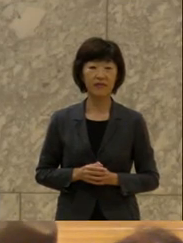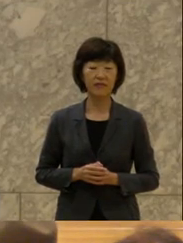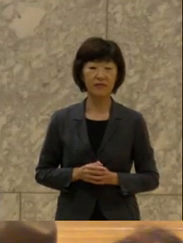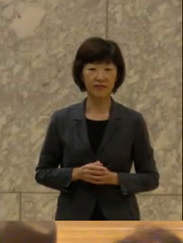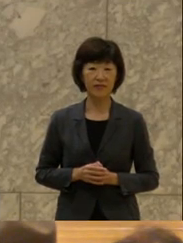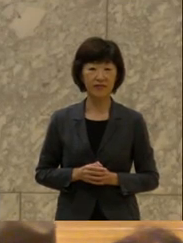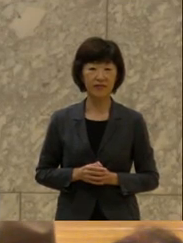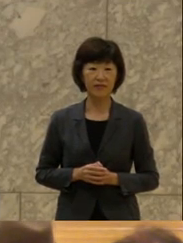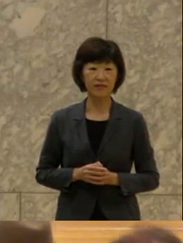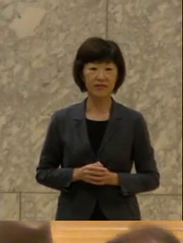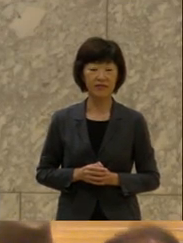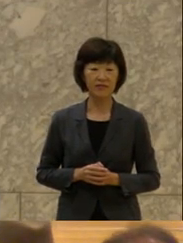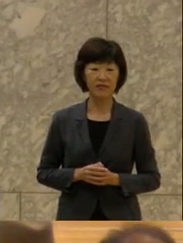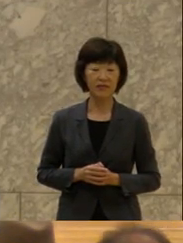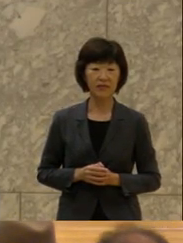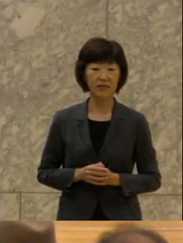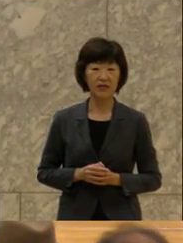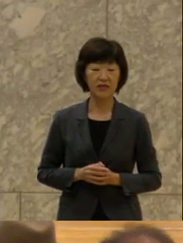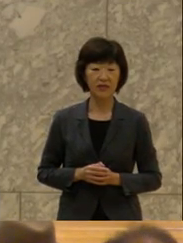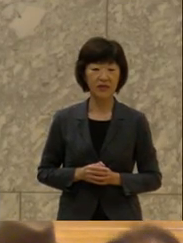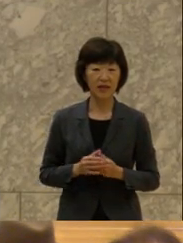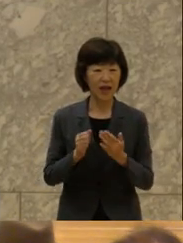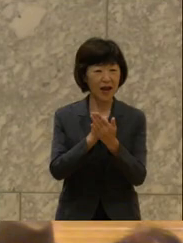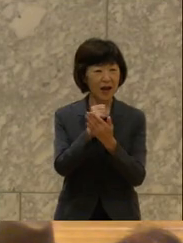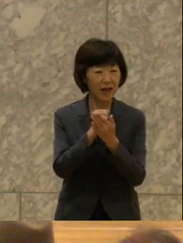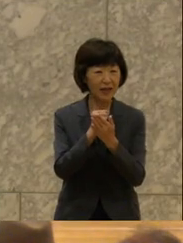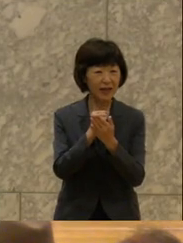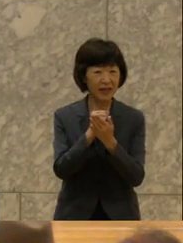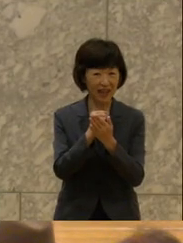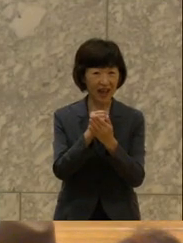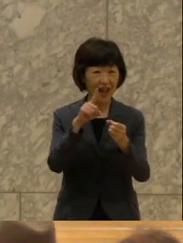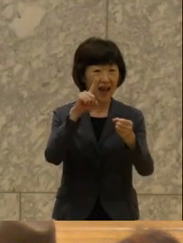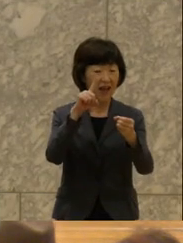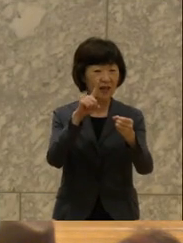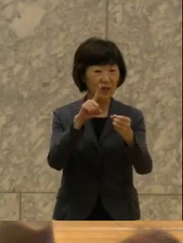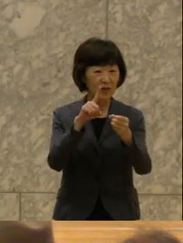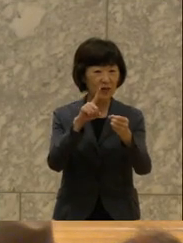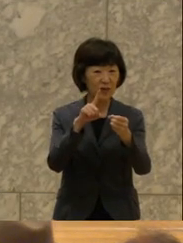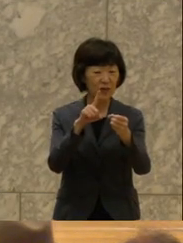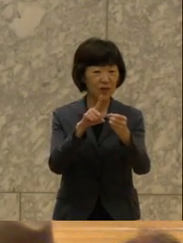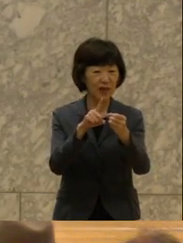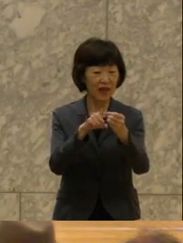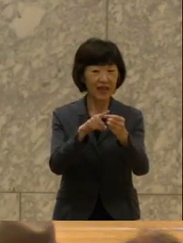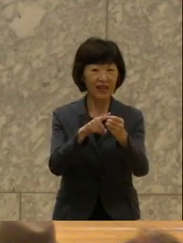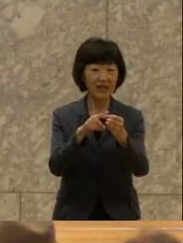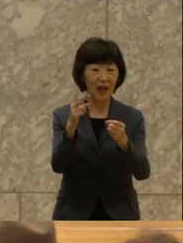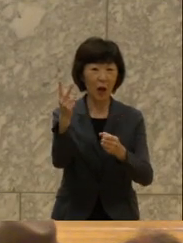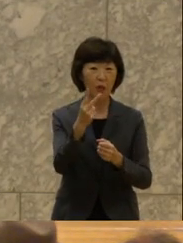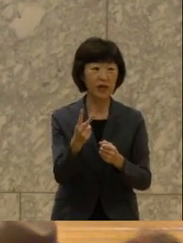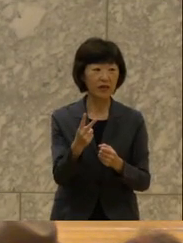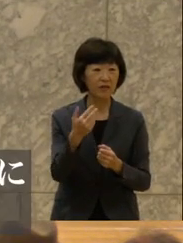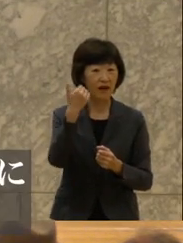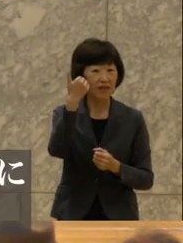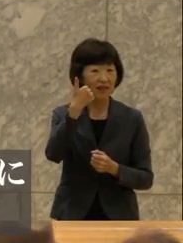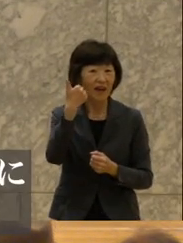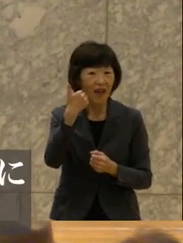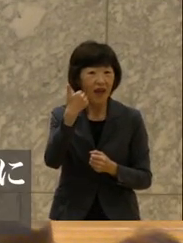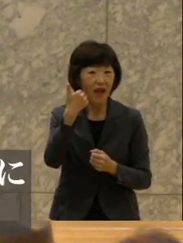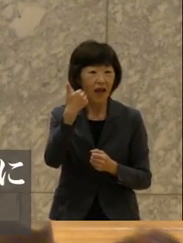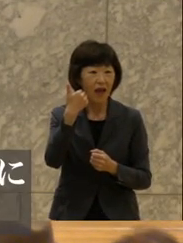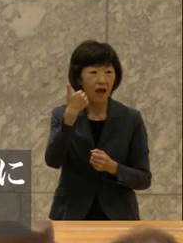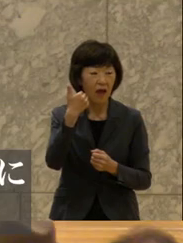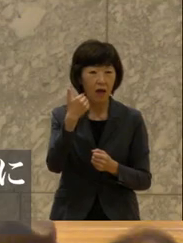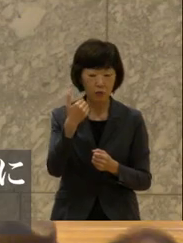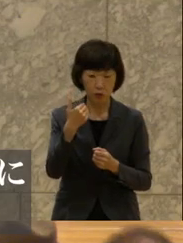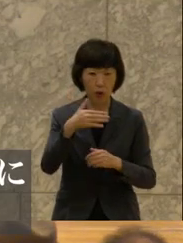2枚ですのでラッキーな当選者のお二人ということになりますねどなたかと言いますと受付